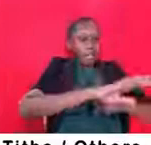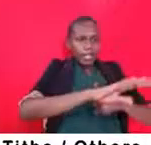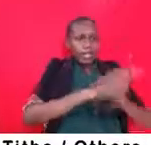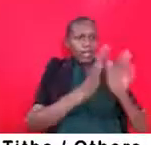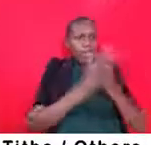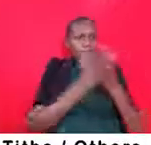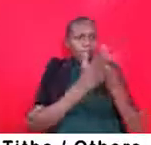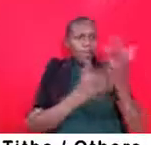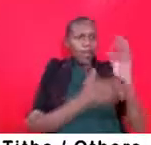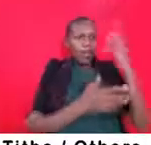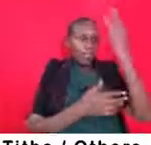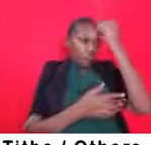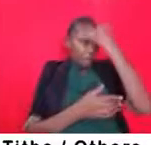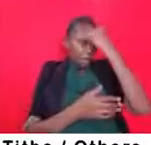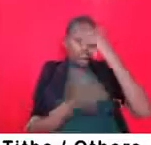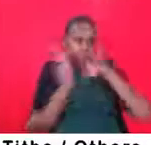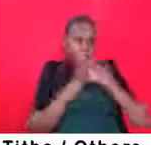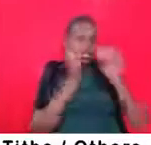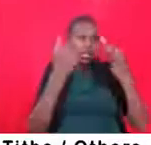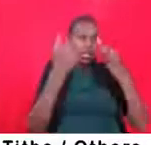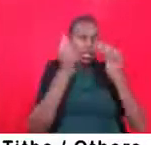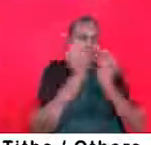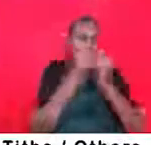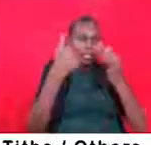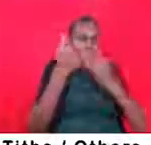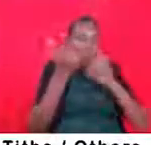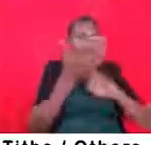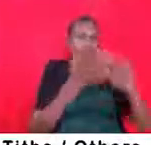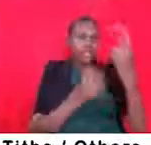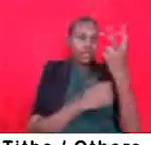cha Matthew chapter 18 verses 20